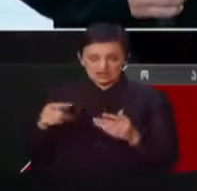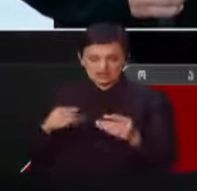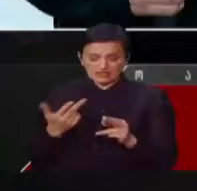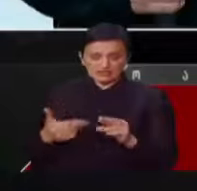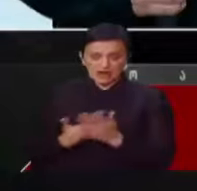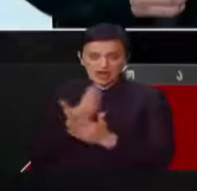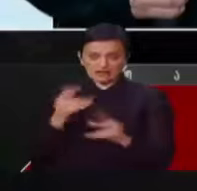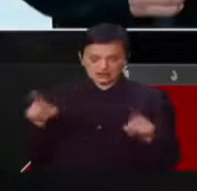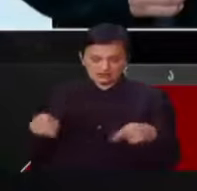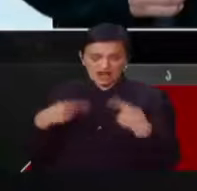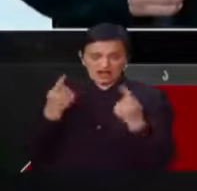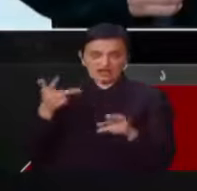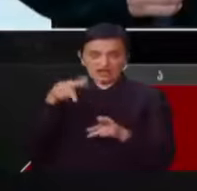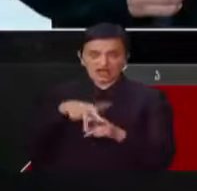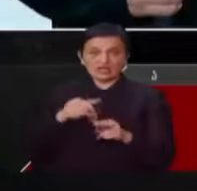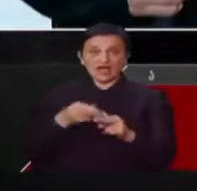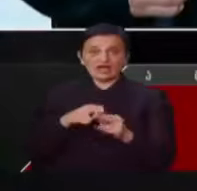գանացխատես